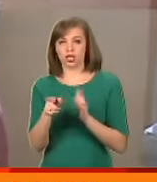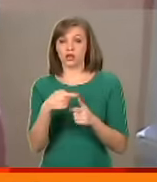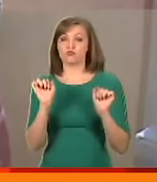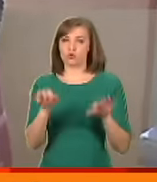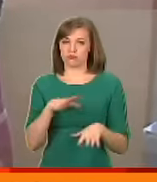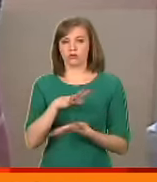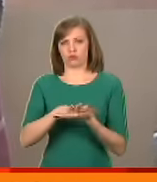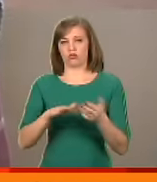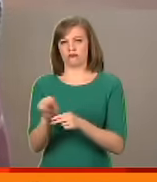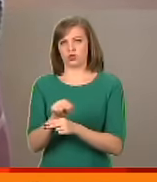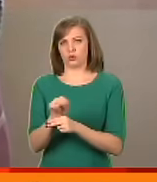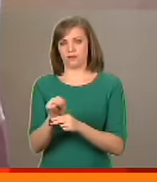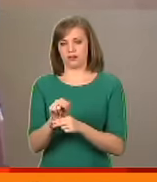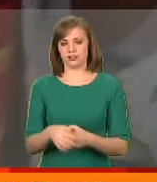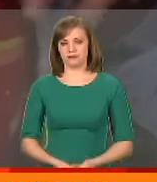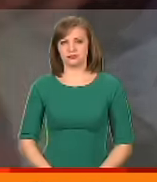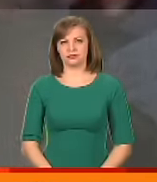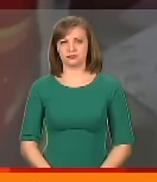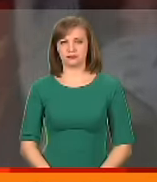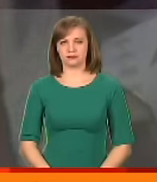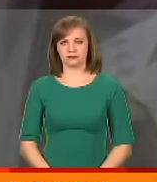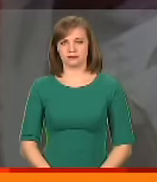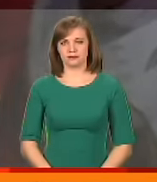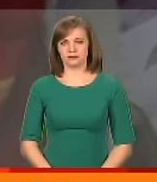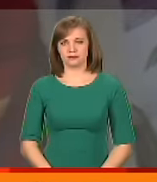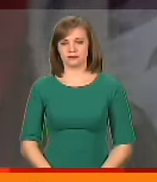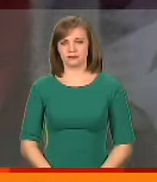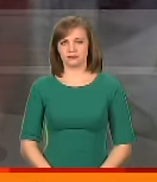буде, з подальшим лікуванням. Юлія Афанасьєва, Євген Драпенько, програма «Вікна», СТБ.